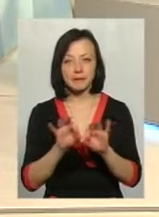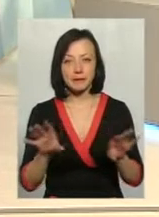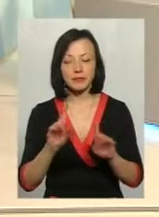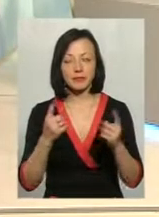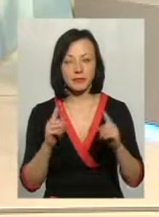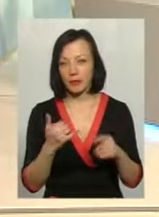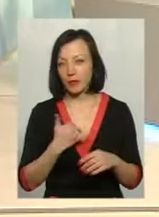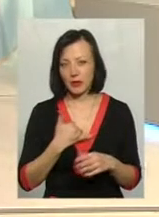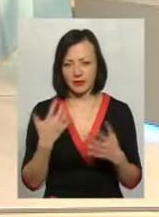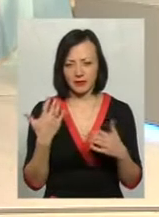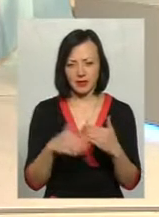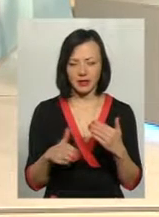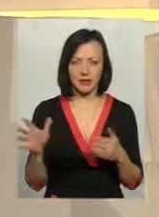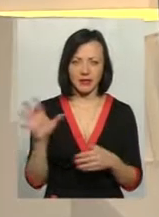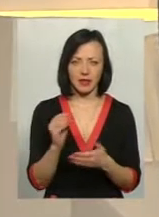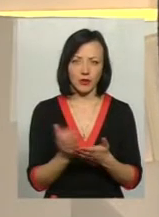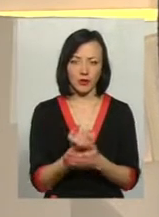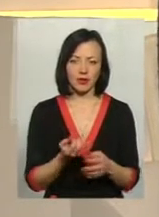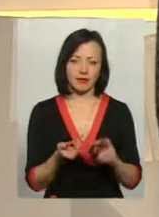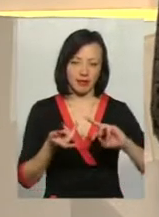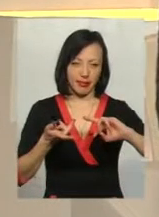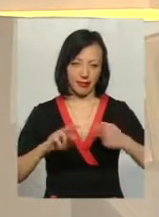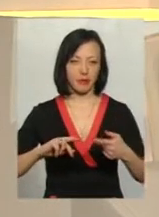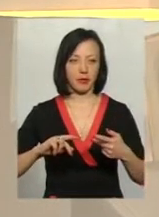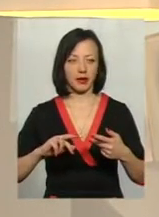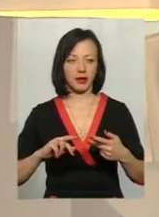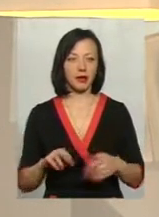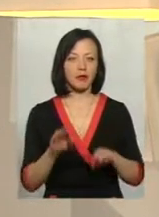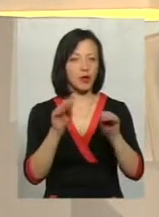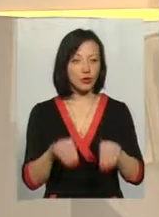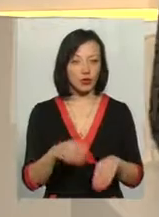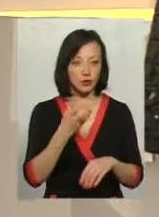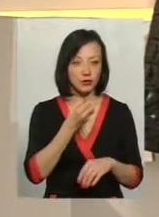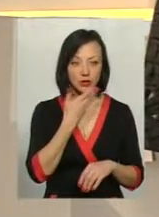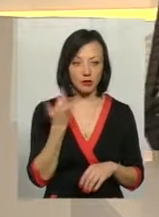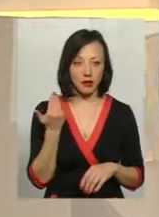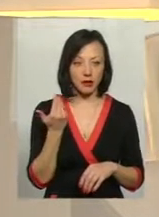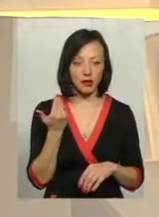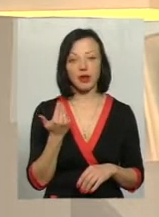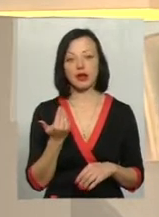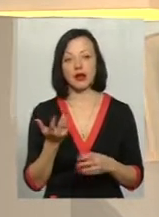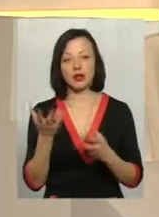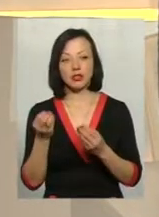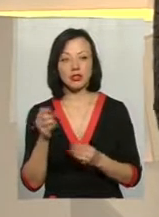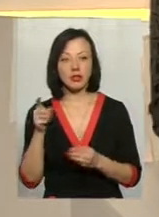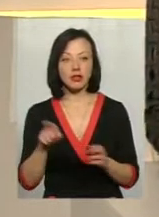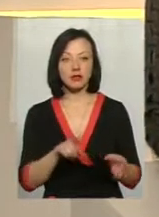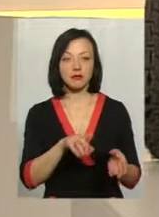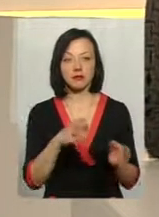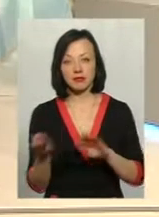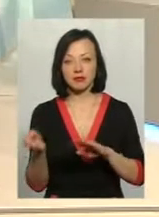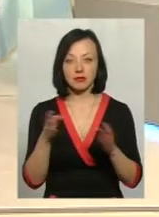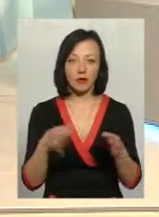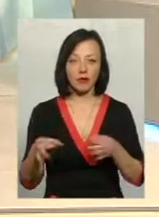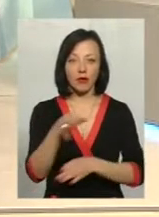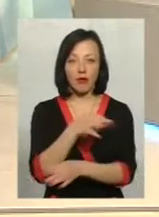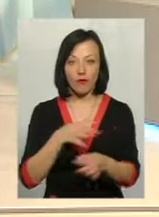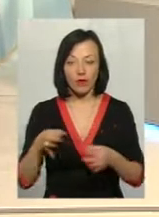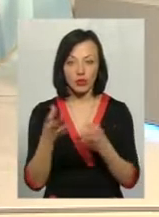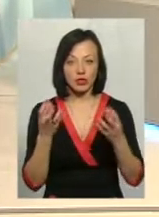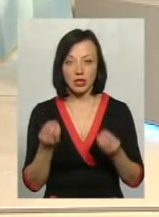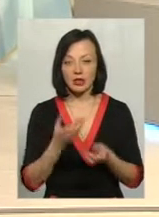Тобто у нас якось все виходить навпаки. Тобто протоколів ще немає, а вони ще десь перекладаються, обговорюються,